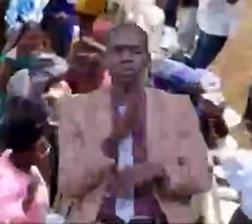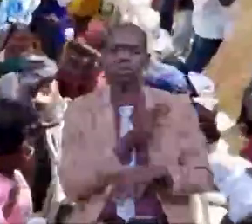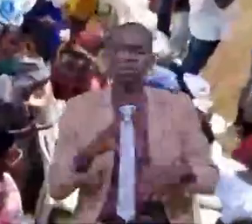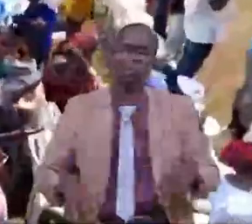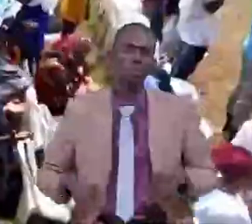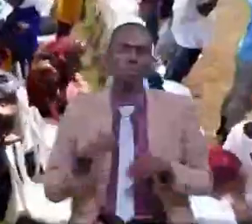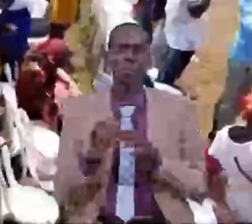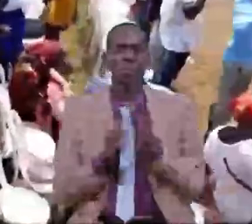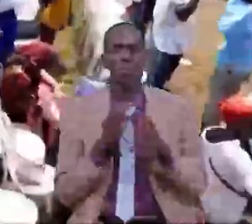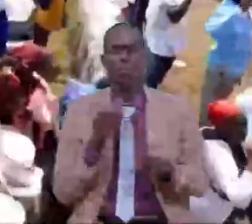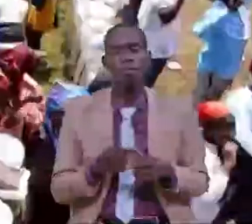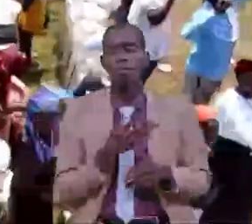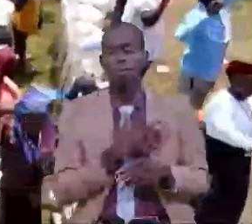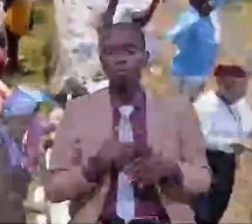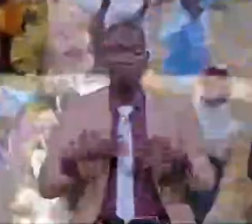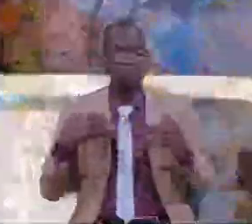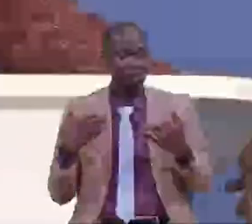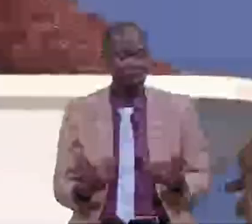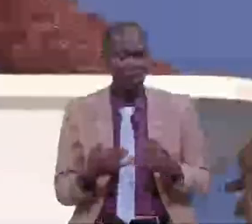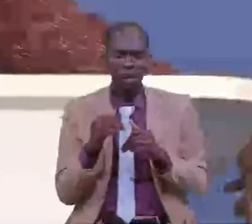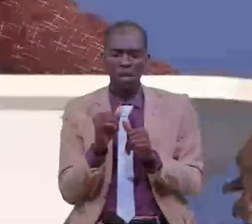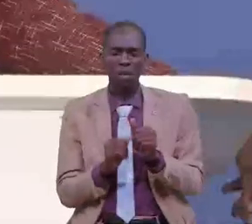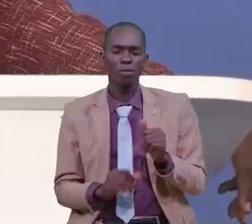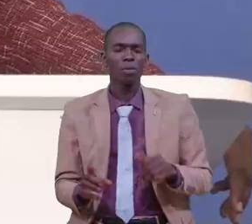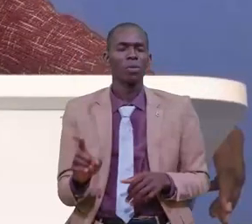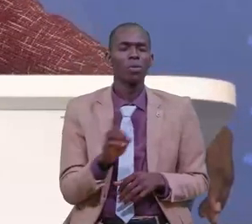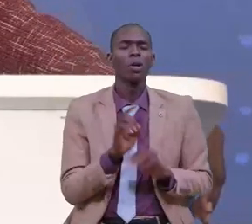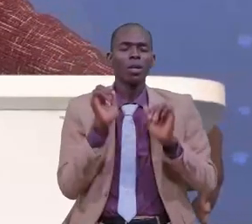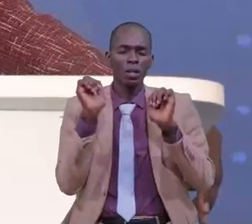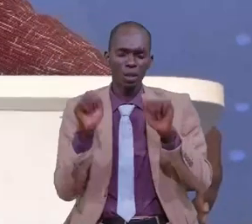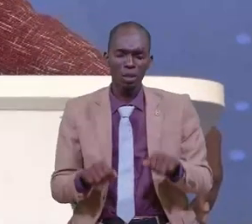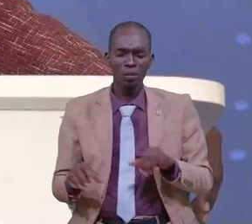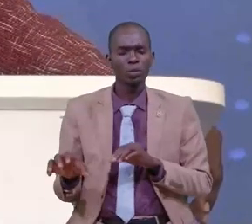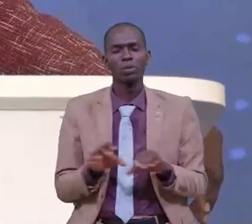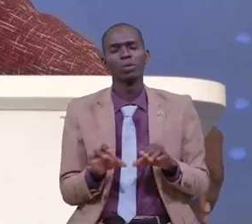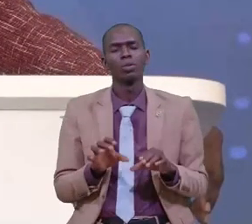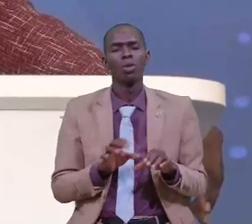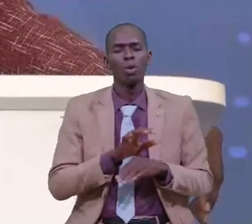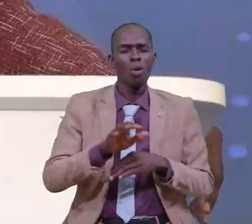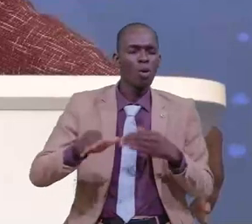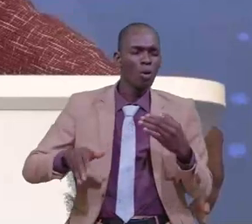devienne des champions à travers Christ. Et maintenant, chacun peut faire